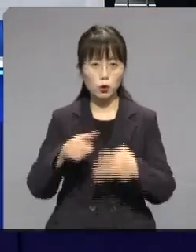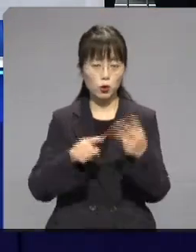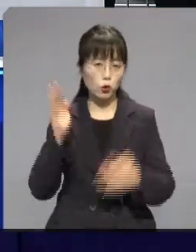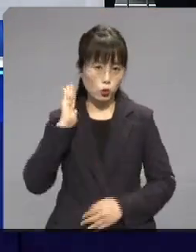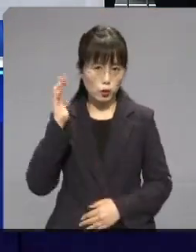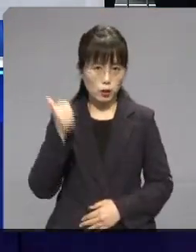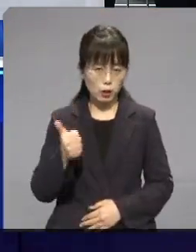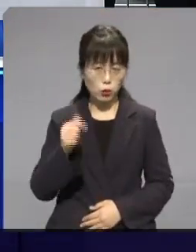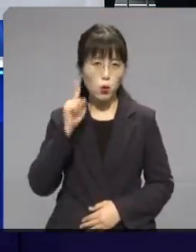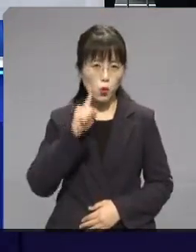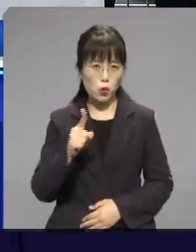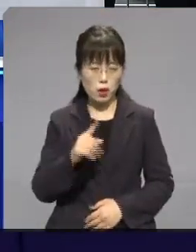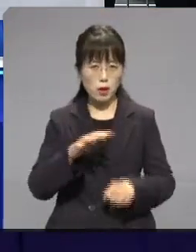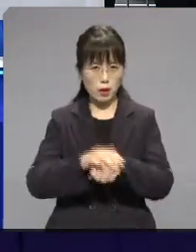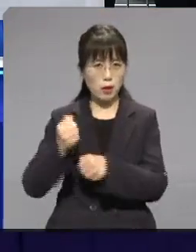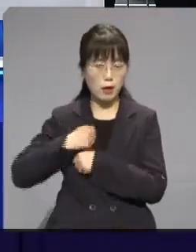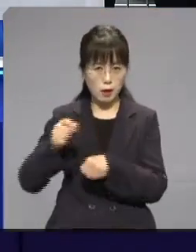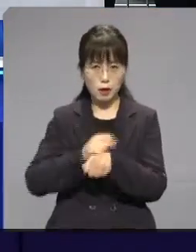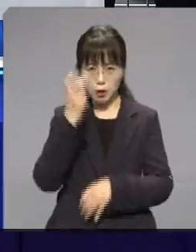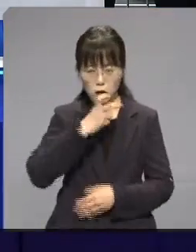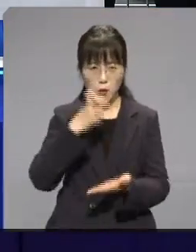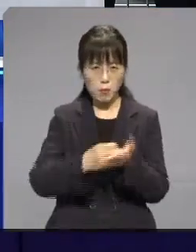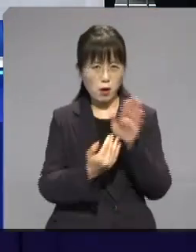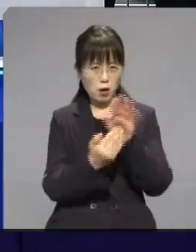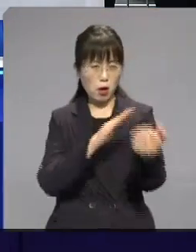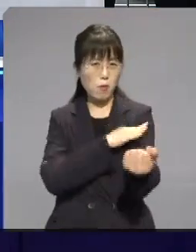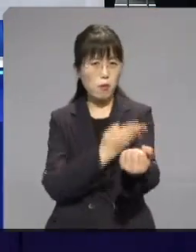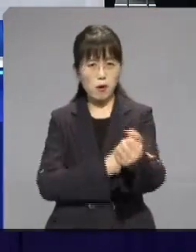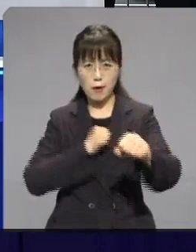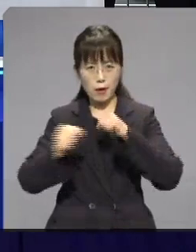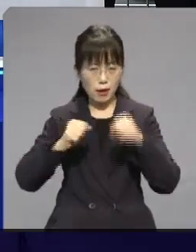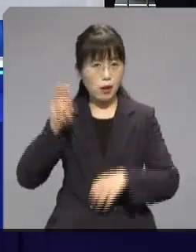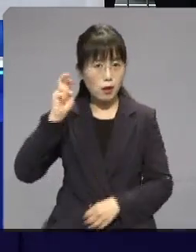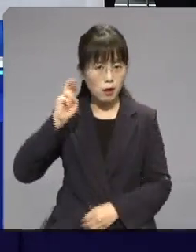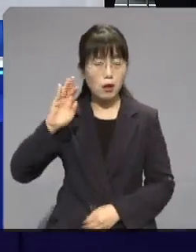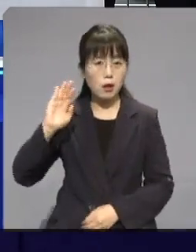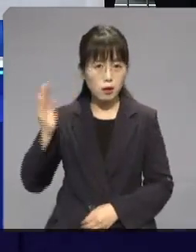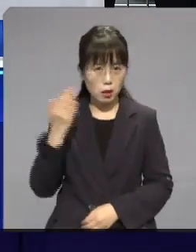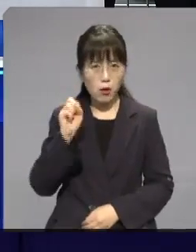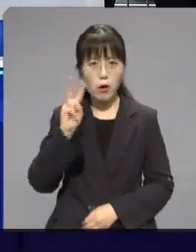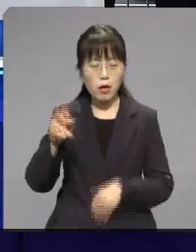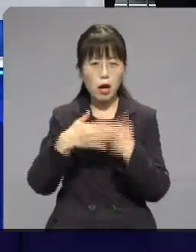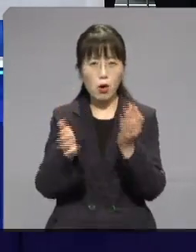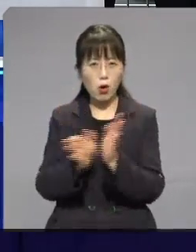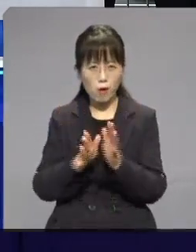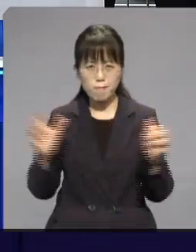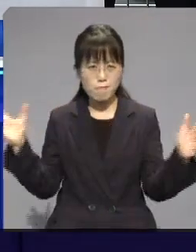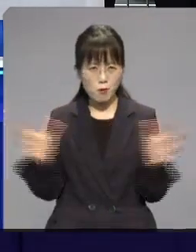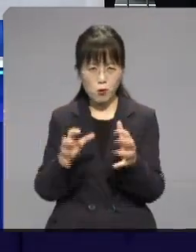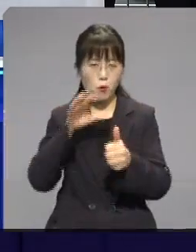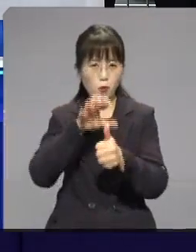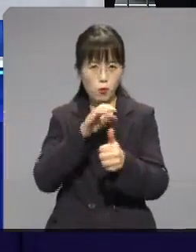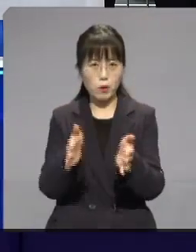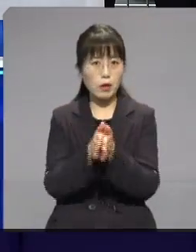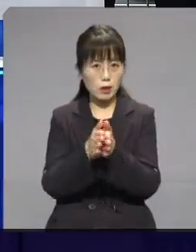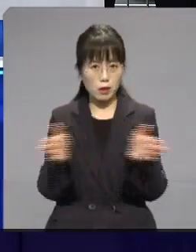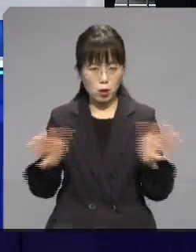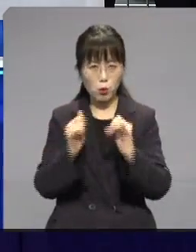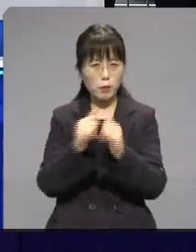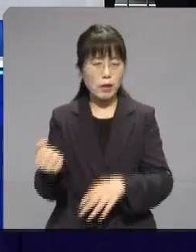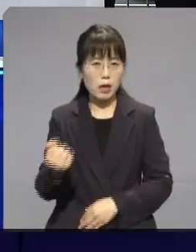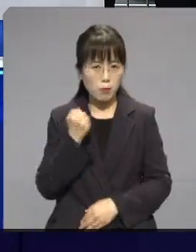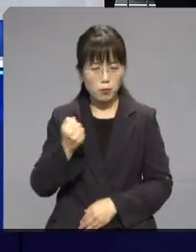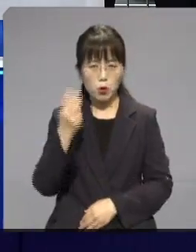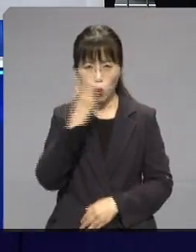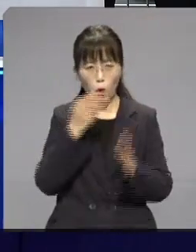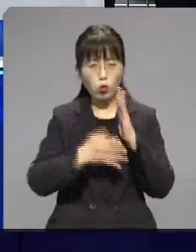윤석열 대통령이 내일 최상병 특검법에 거부권을 행사할 걸로 전망되면서 야권이 총공세에 나섰습니다.